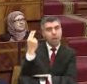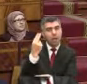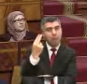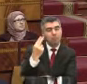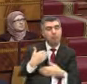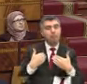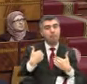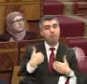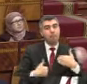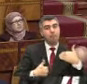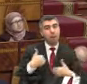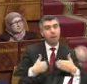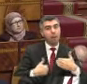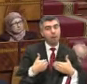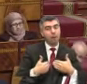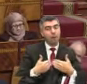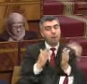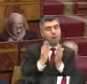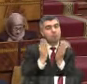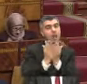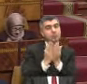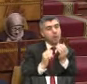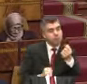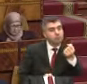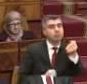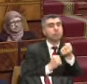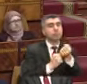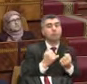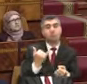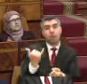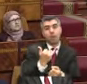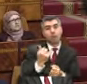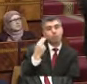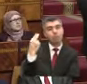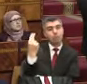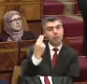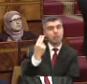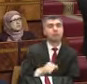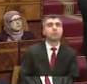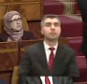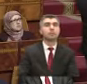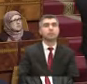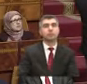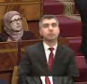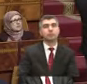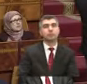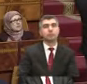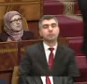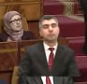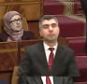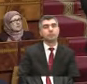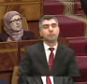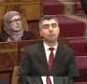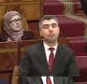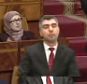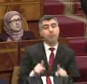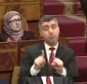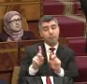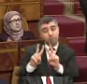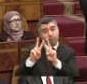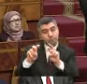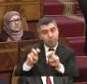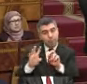الخاصة لإتمام دراستهم الجامعية. سيد الوزير المحترم، إيجاد